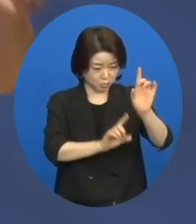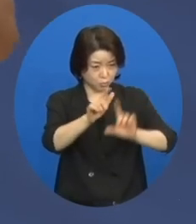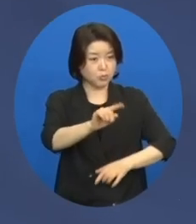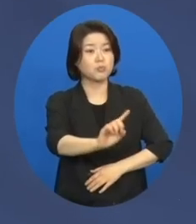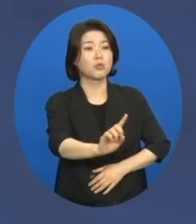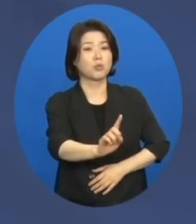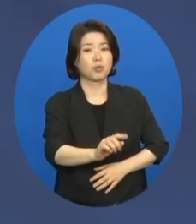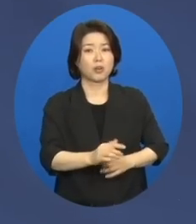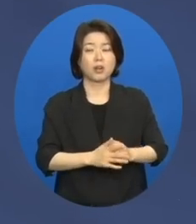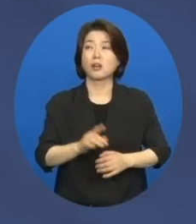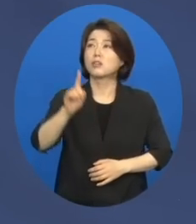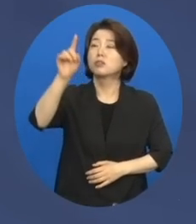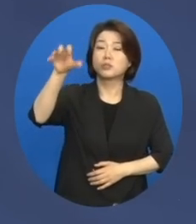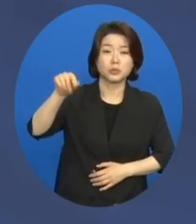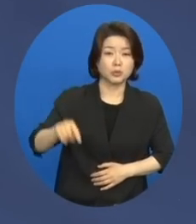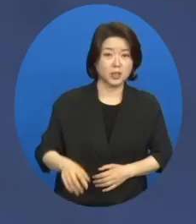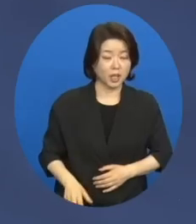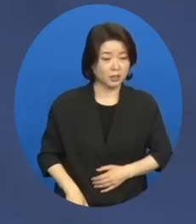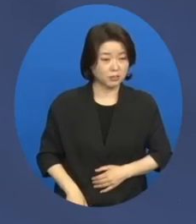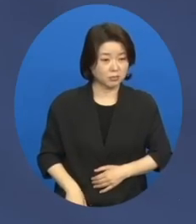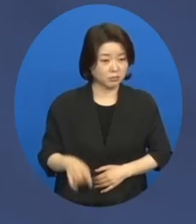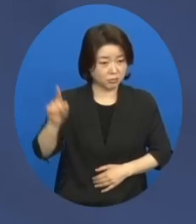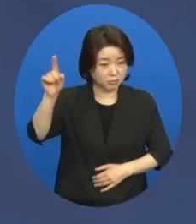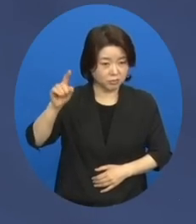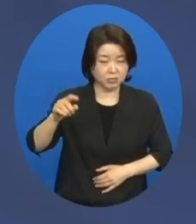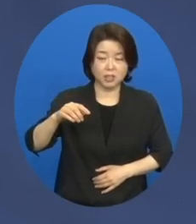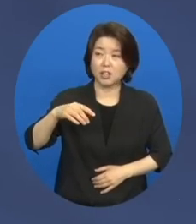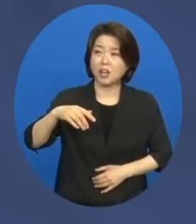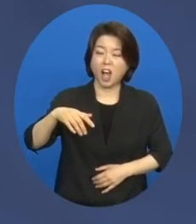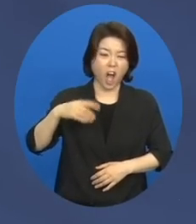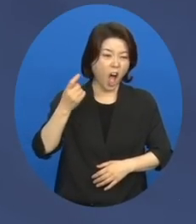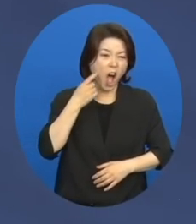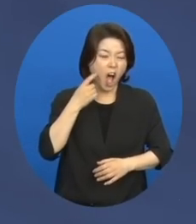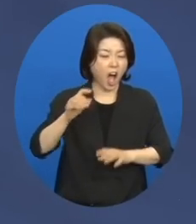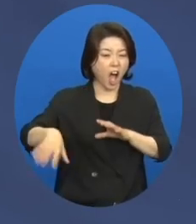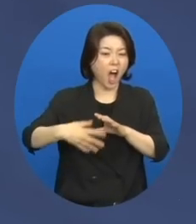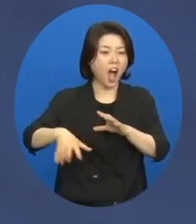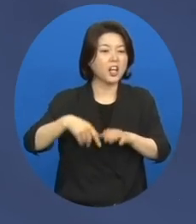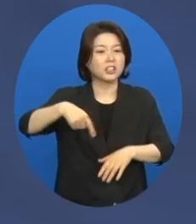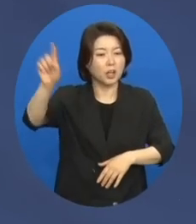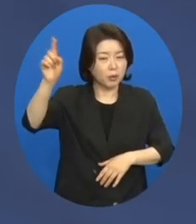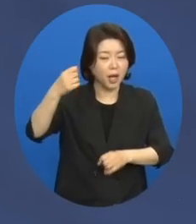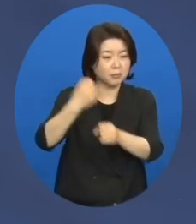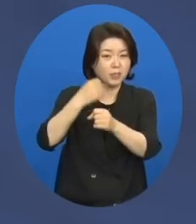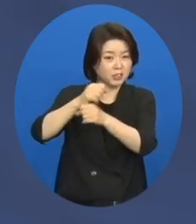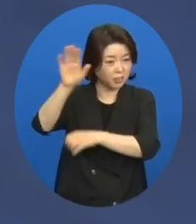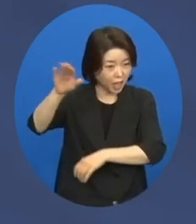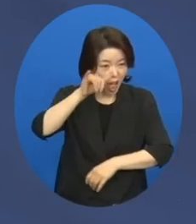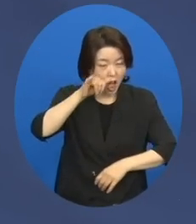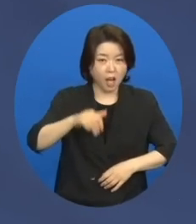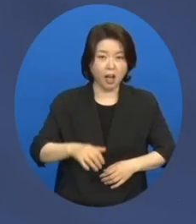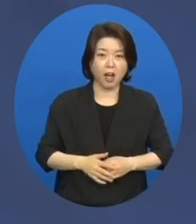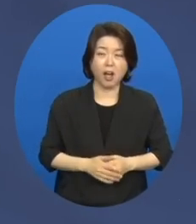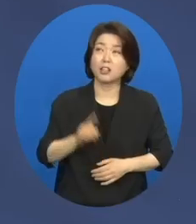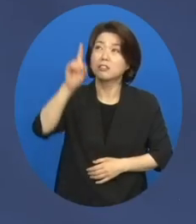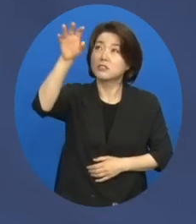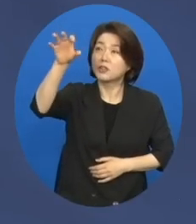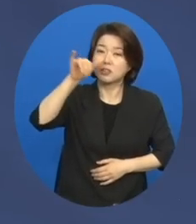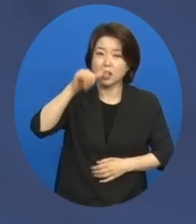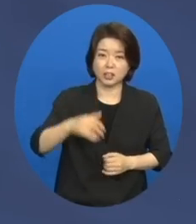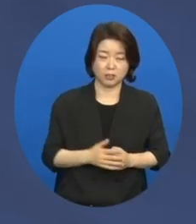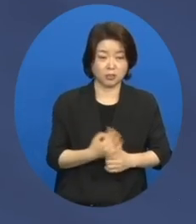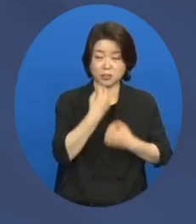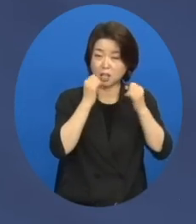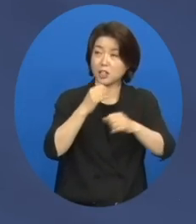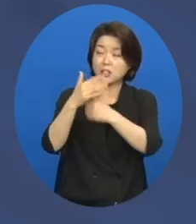아니 천당은 무슨 뭐 천당 그냥 무슨 가라로 그냥 가짜로 그냥 만드는 픽션이야? 아니 천당 있고